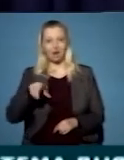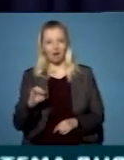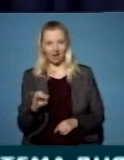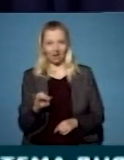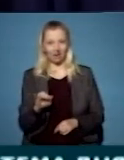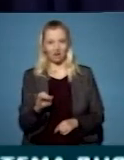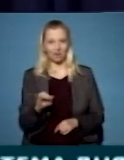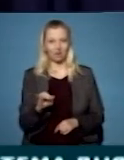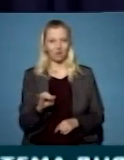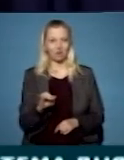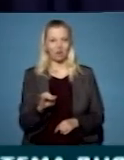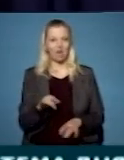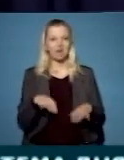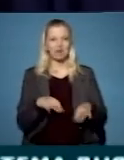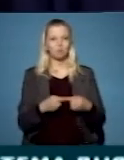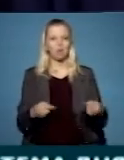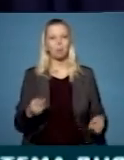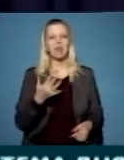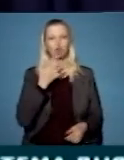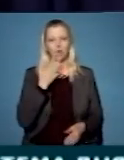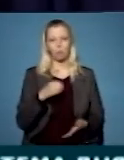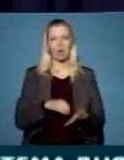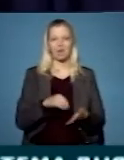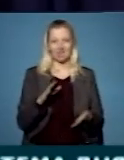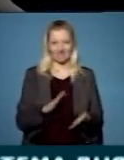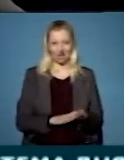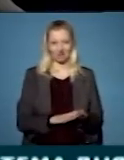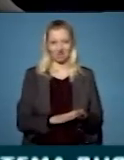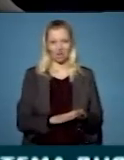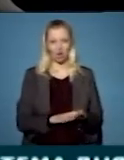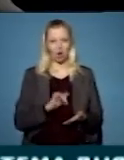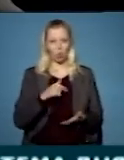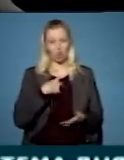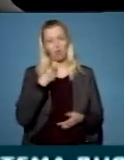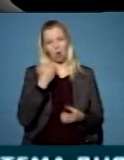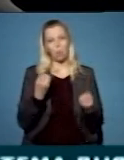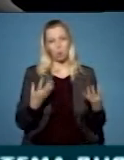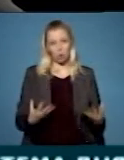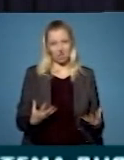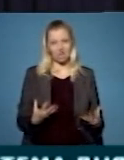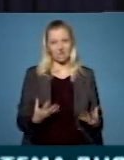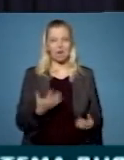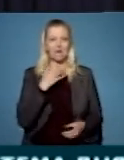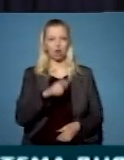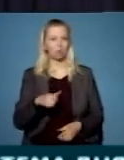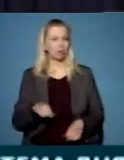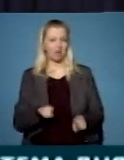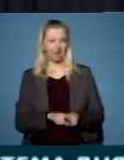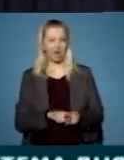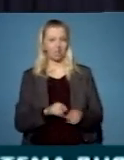євробляхи, як їх називають, я кажу транспортні засоби іноземної реєстрації. У нас кажуть простіше, тому що іноземці не так